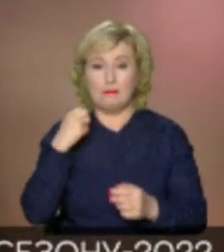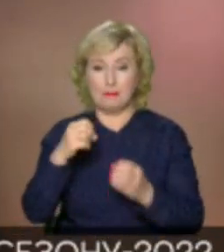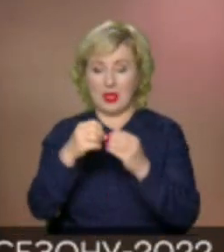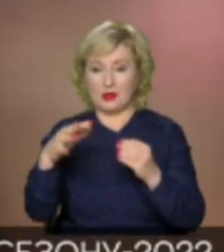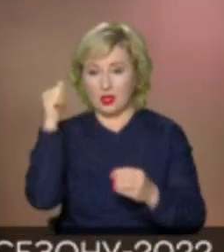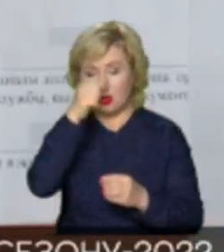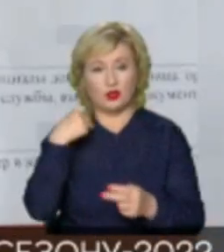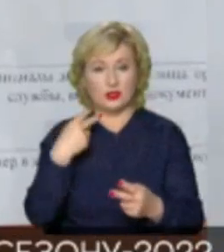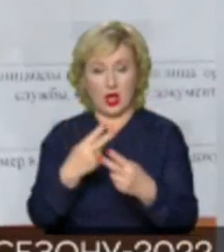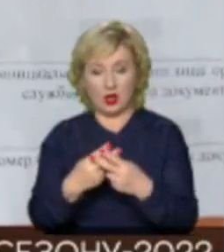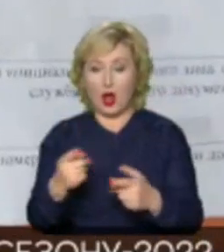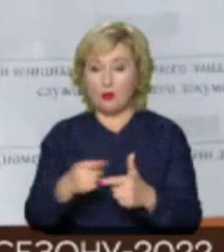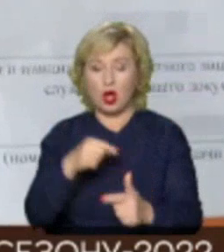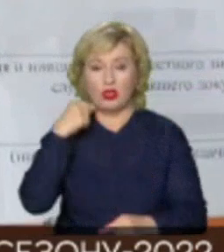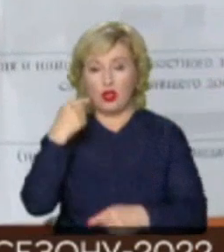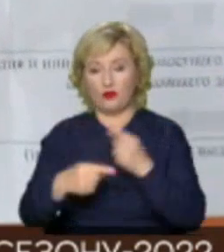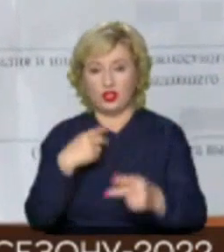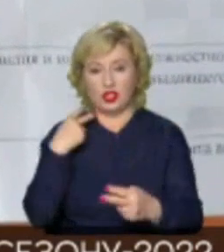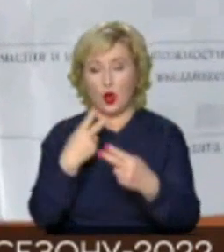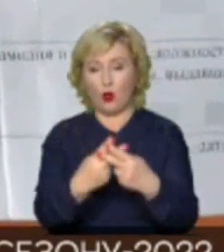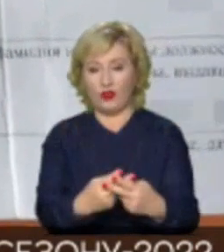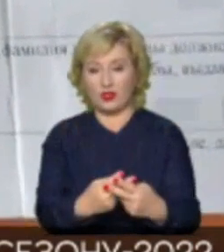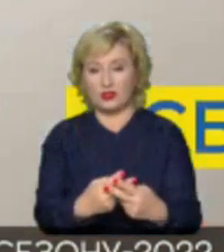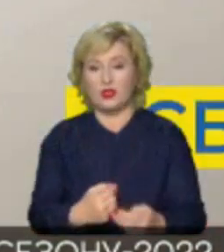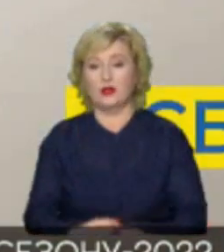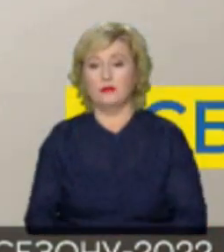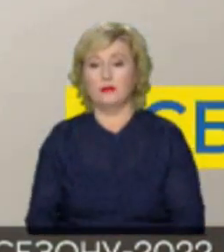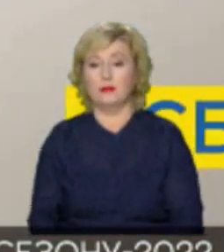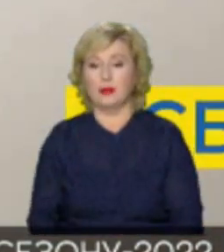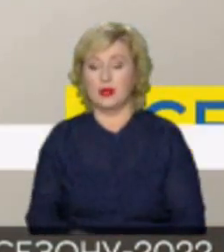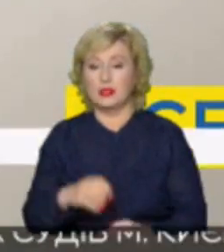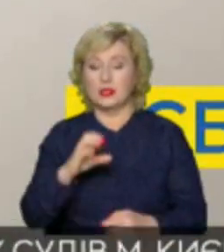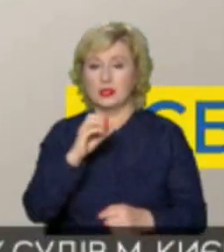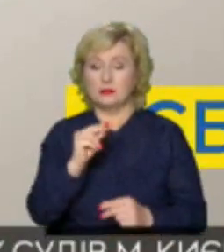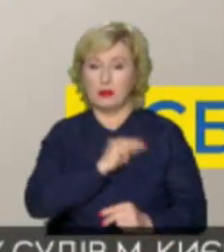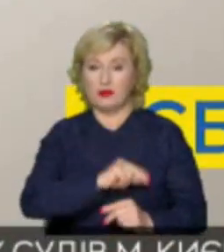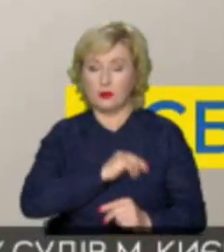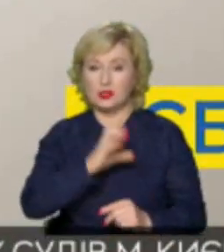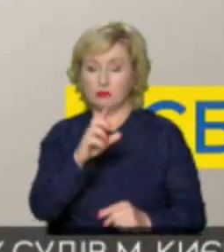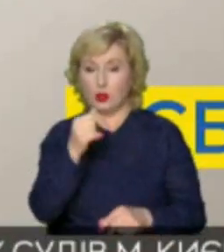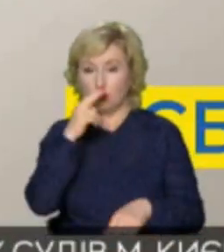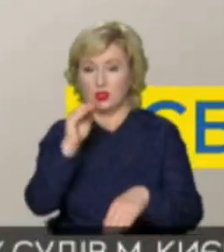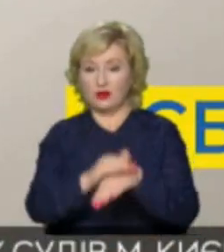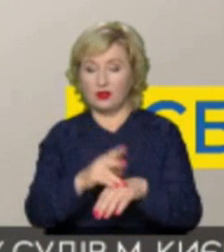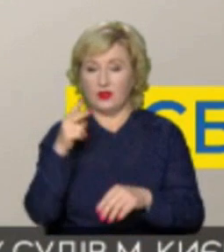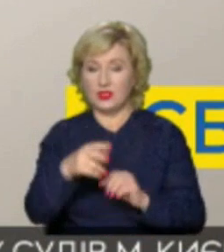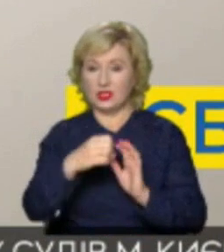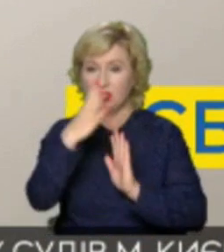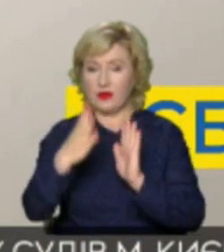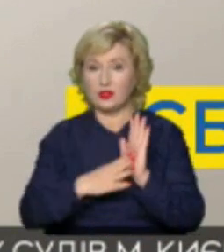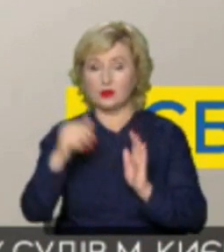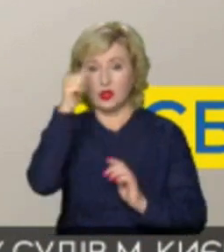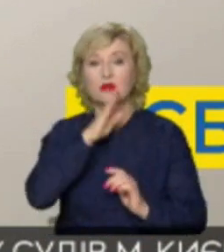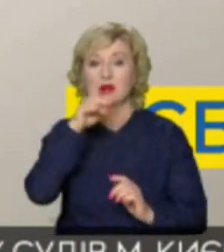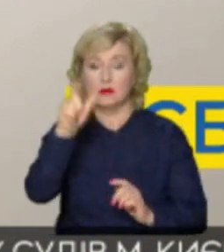за ґратами або ж довічне ув'язнення. Співробітники СБУ встановили, що у 2019 році вона